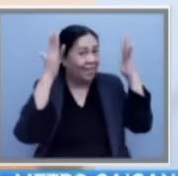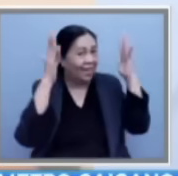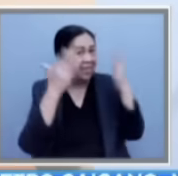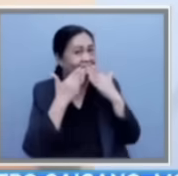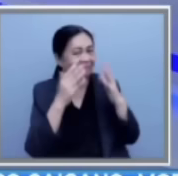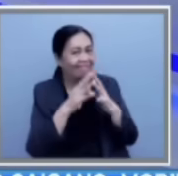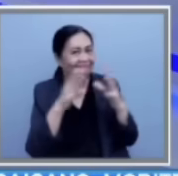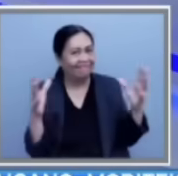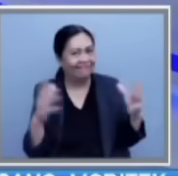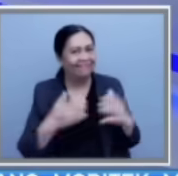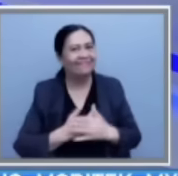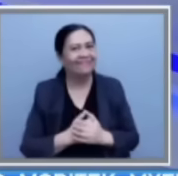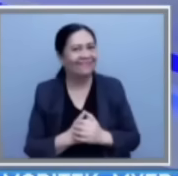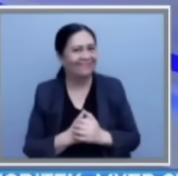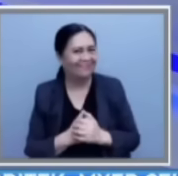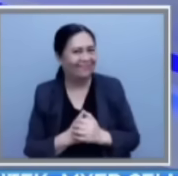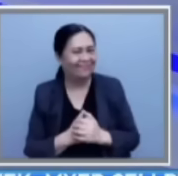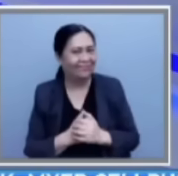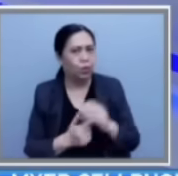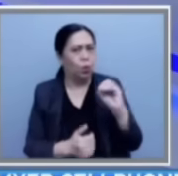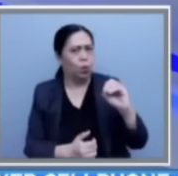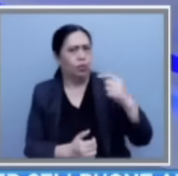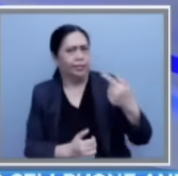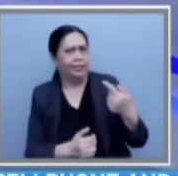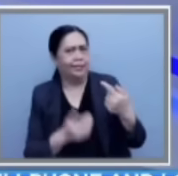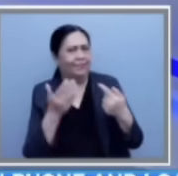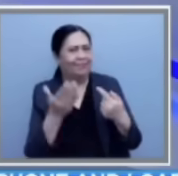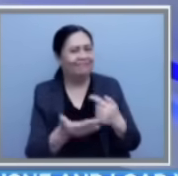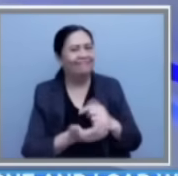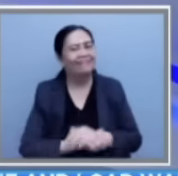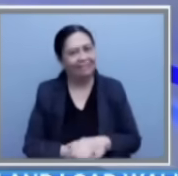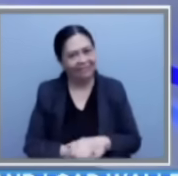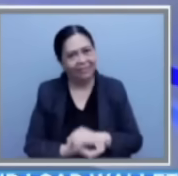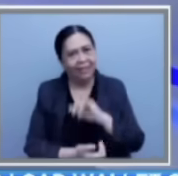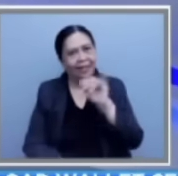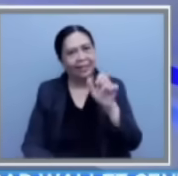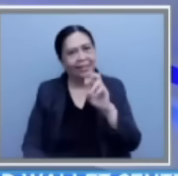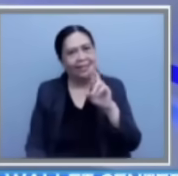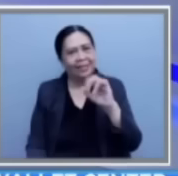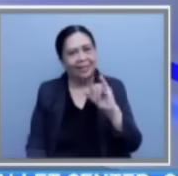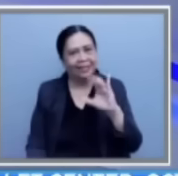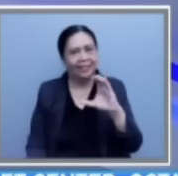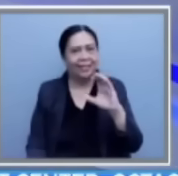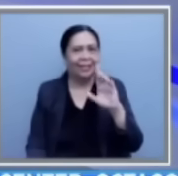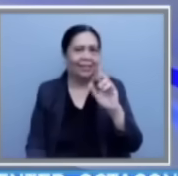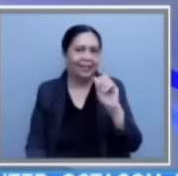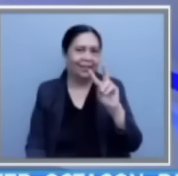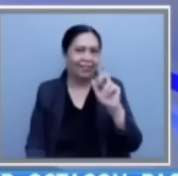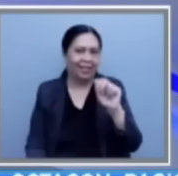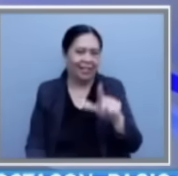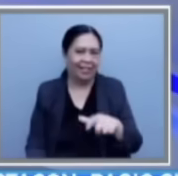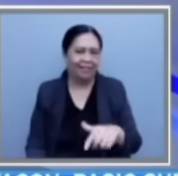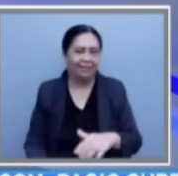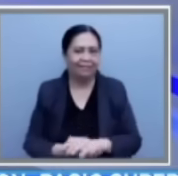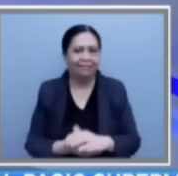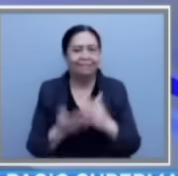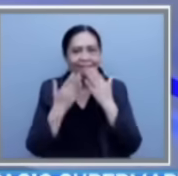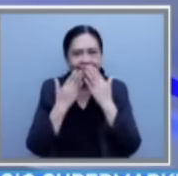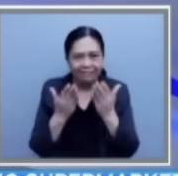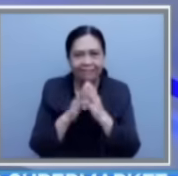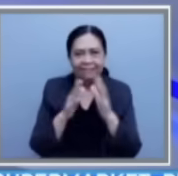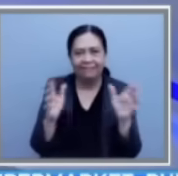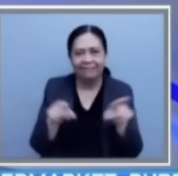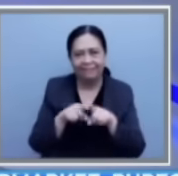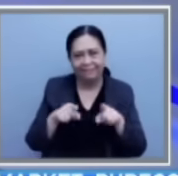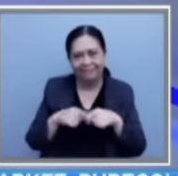inyo anan the og Maraming salamat jer Maraming maram maraming salamat po sa inyo Salamat po Maraming salamat